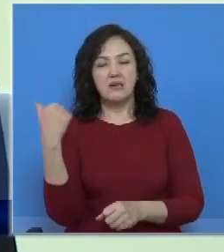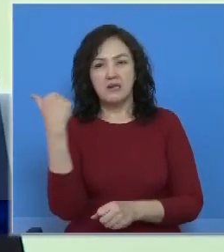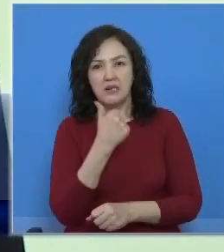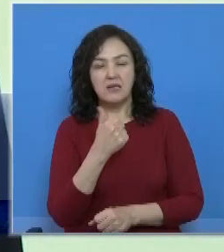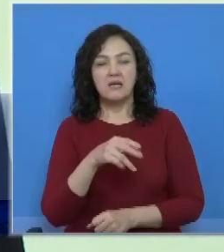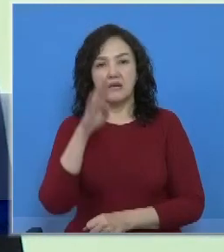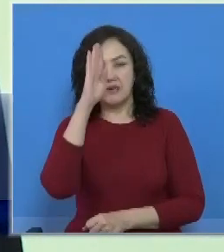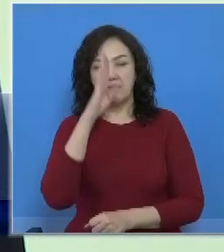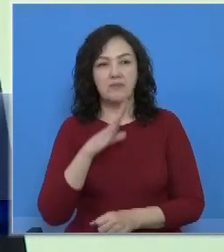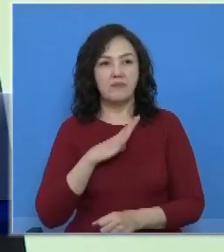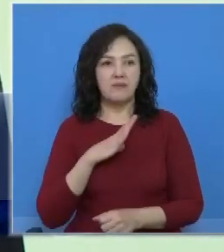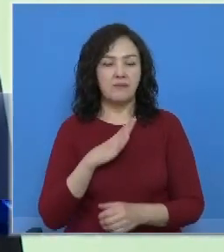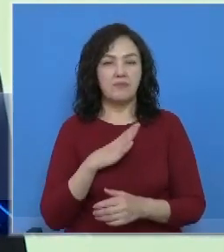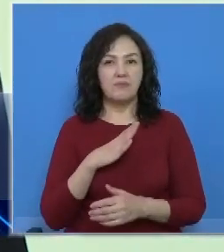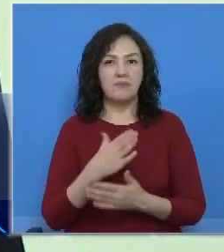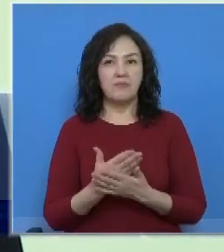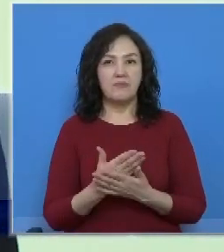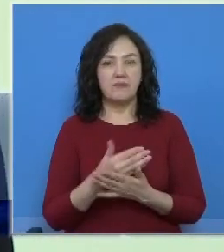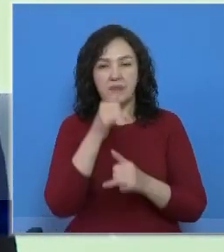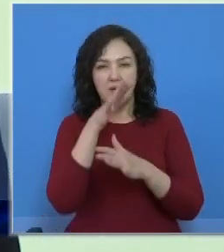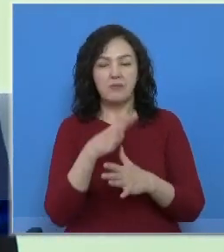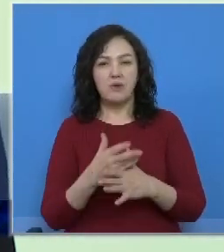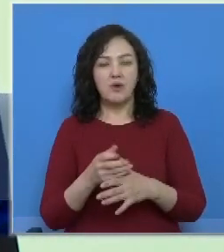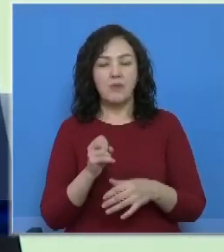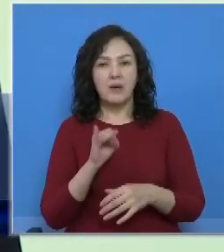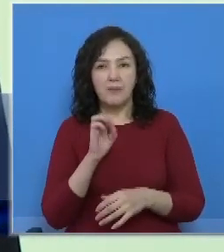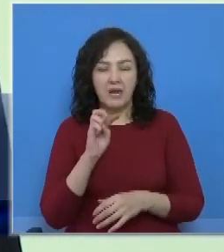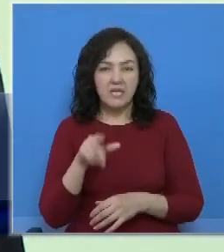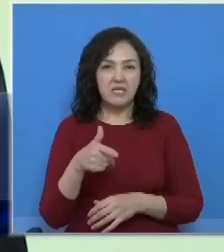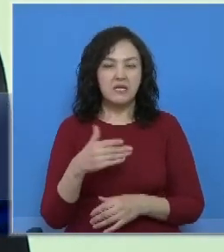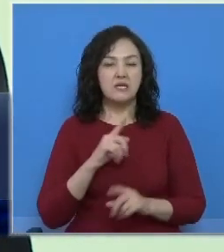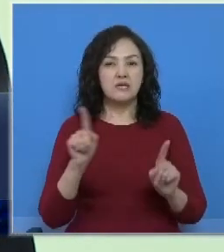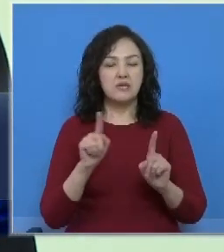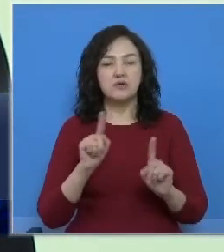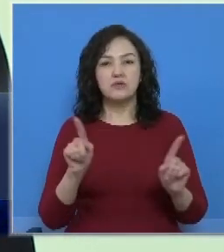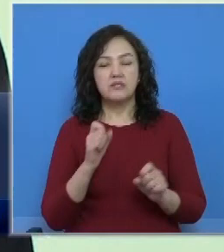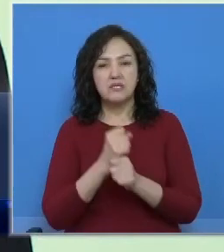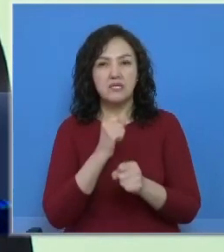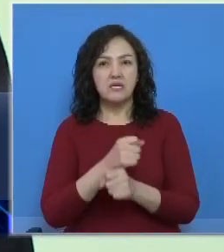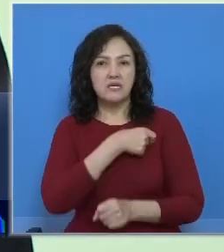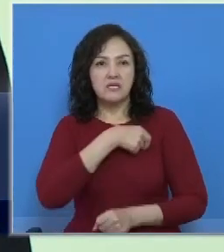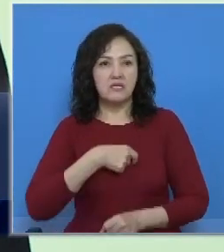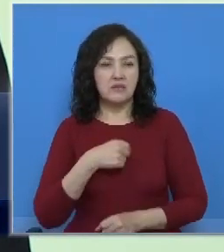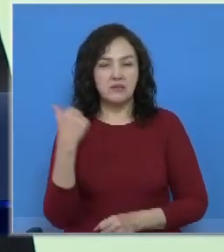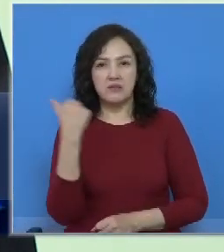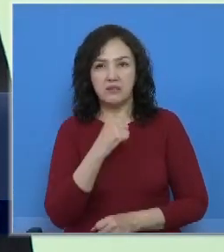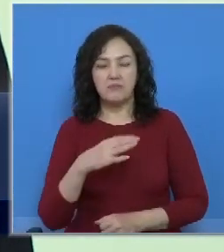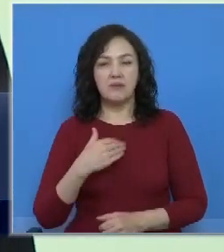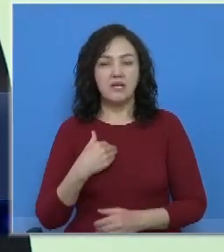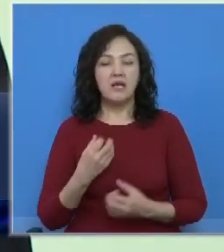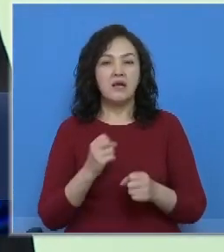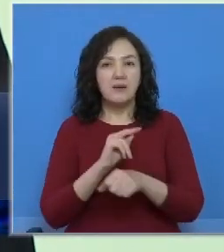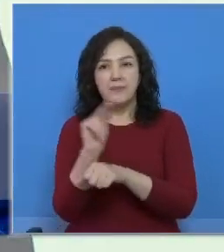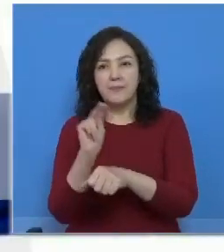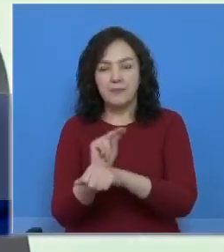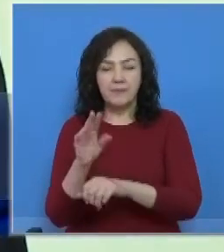парень Он в нем уже не мог попасть я не знаю что сделал тренер за этим за эту неделю что он мне как-то